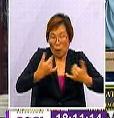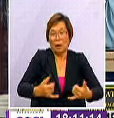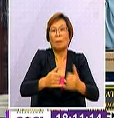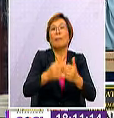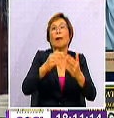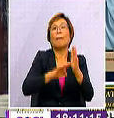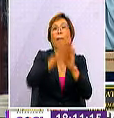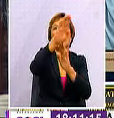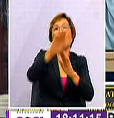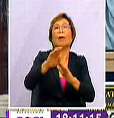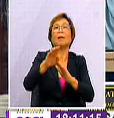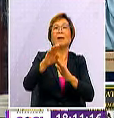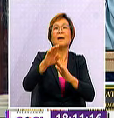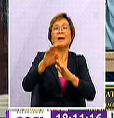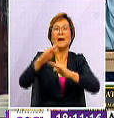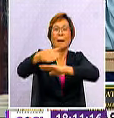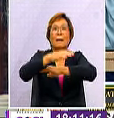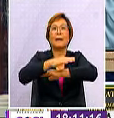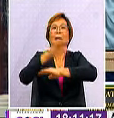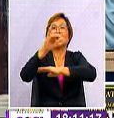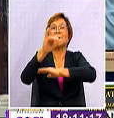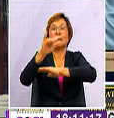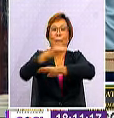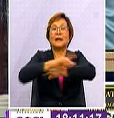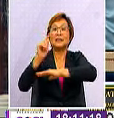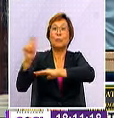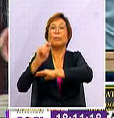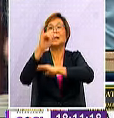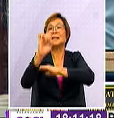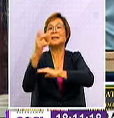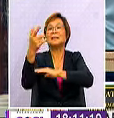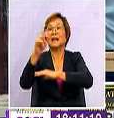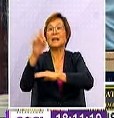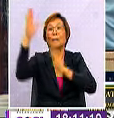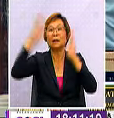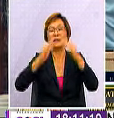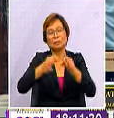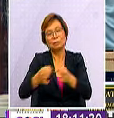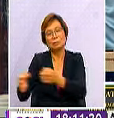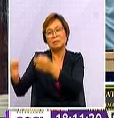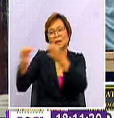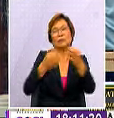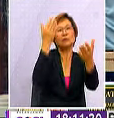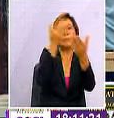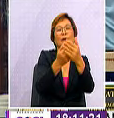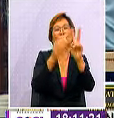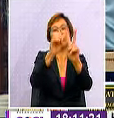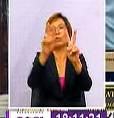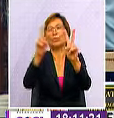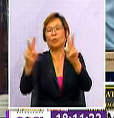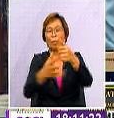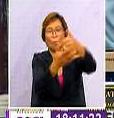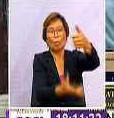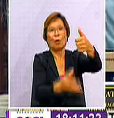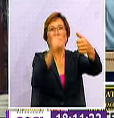koridor pembangunan wilayah ekonomi Pantai Timur, Iskandar Malaysia dan koridor pembangunan Sabah dilanjutkan sehingga 2022.